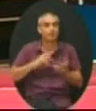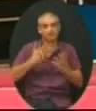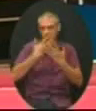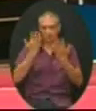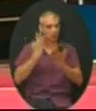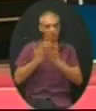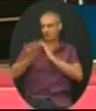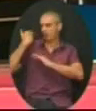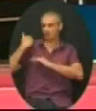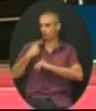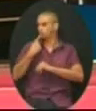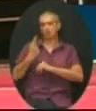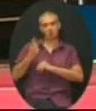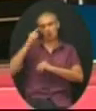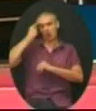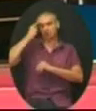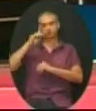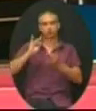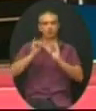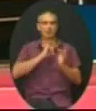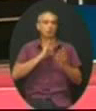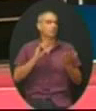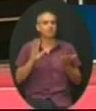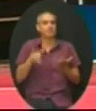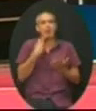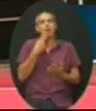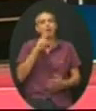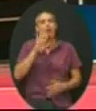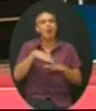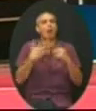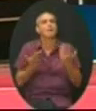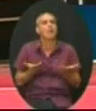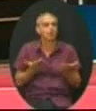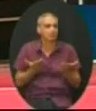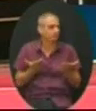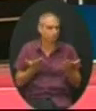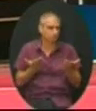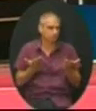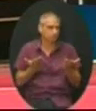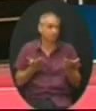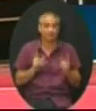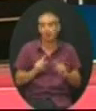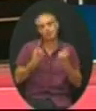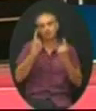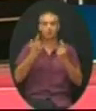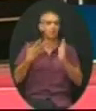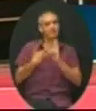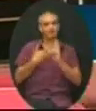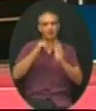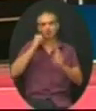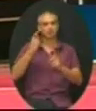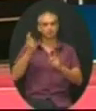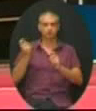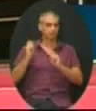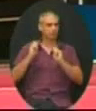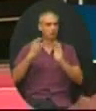ברור שבעבר כשהוא אמר, הוא לא חשב שיש פה ניגוד עניינים, אז על מה יציר? אז יש גבול לכל דבר, ומה פתאום המבקר זורק את הדוח